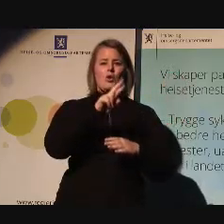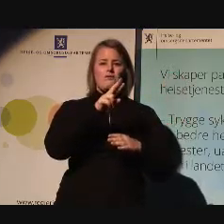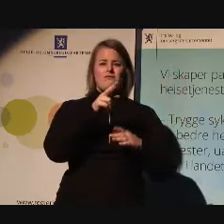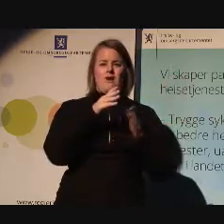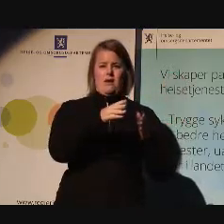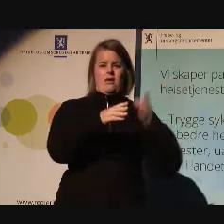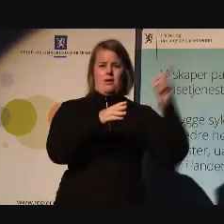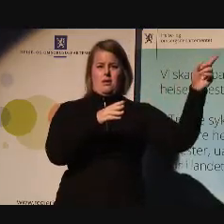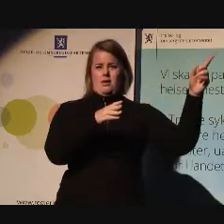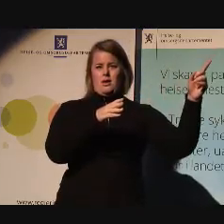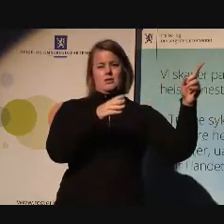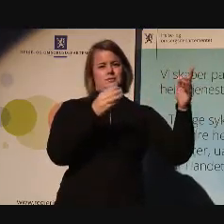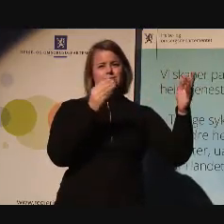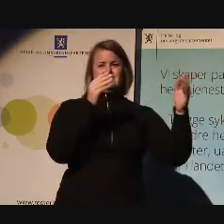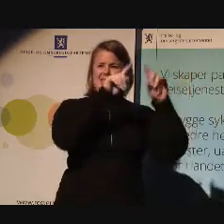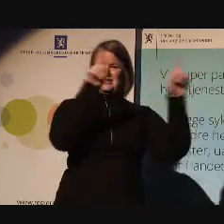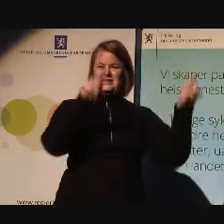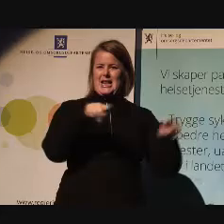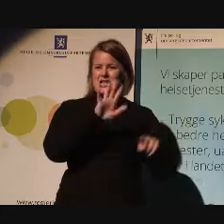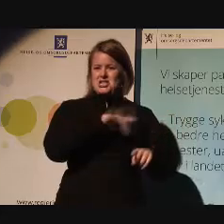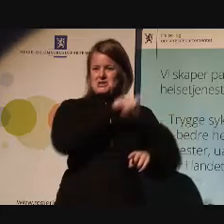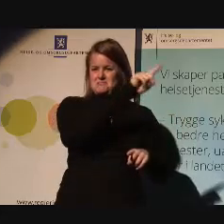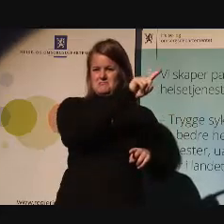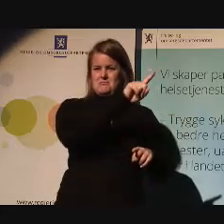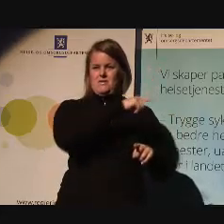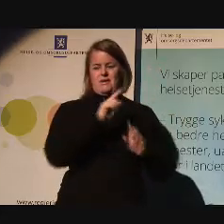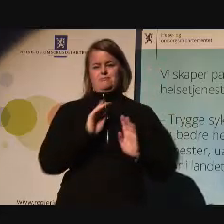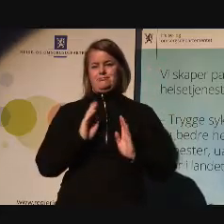som møteplass, og det er altså ut her, og så er det til venstre bak der.